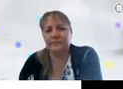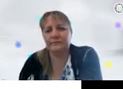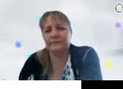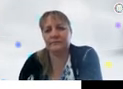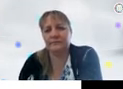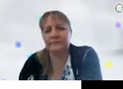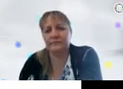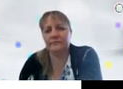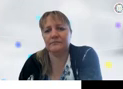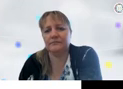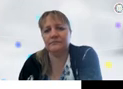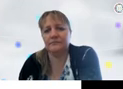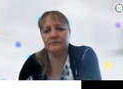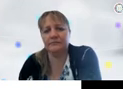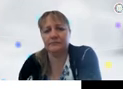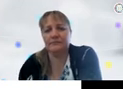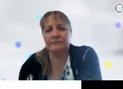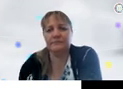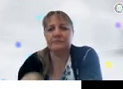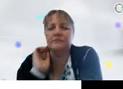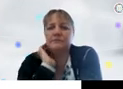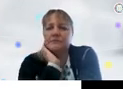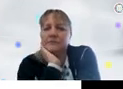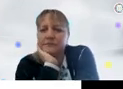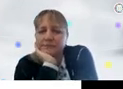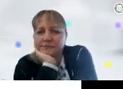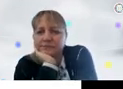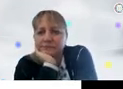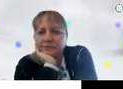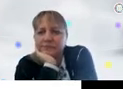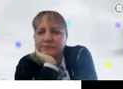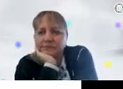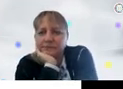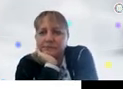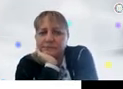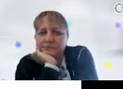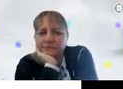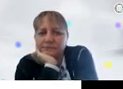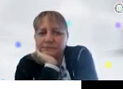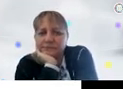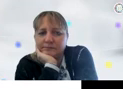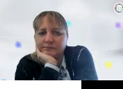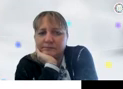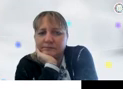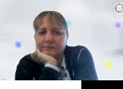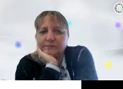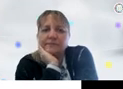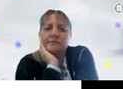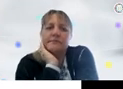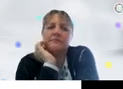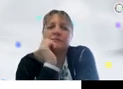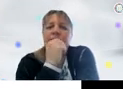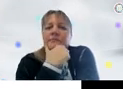unterschiedliche Protagonisten in den Videos. Wir haben, Sie sehen hier, unser Moderatorinnenpaar Isabella